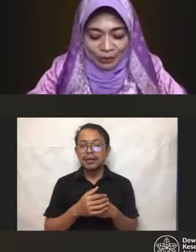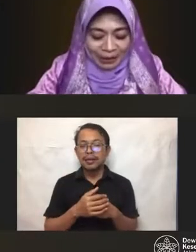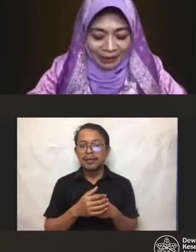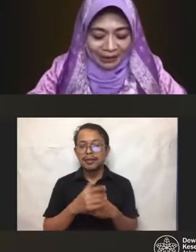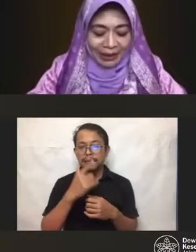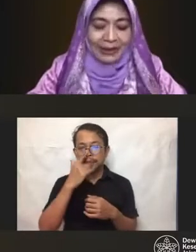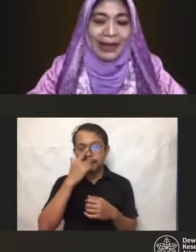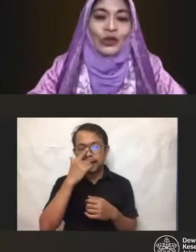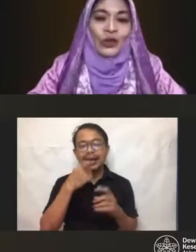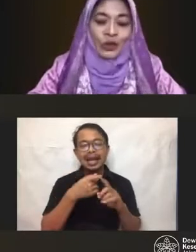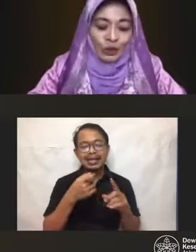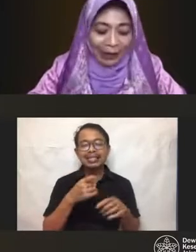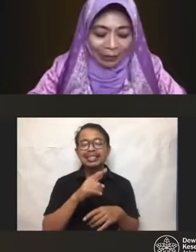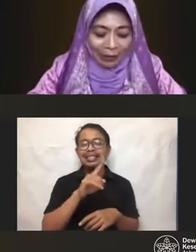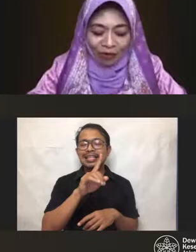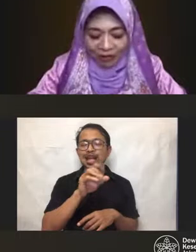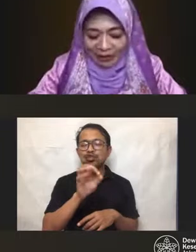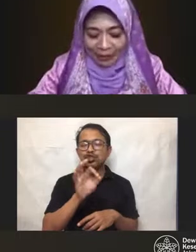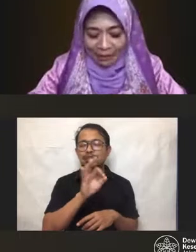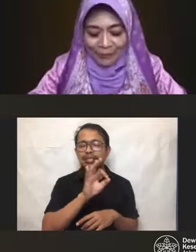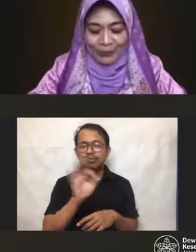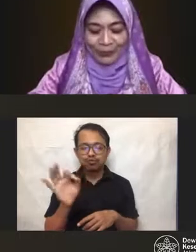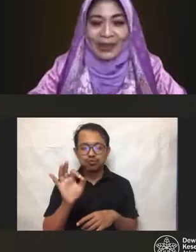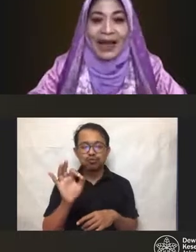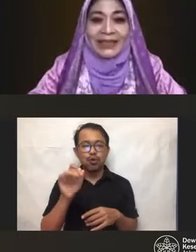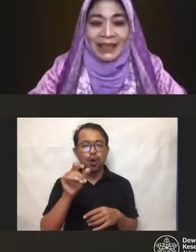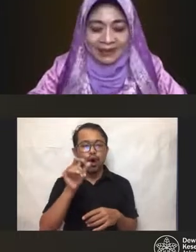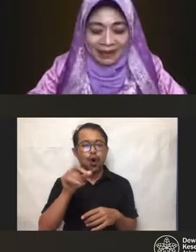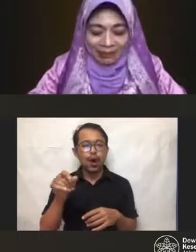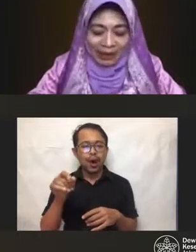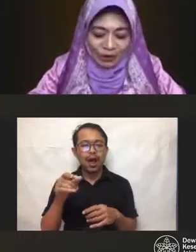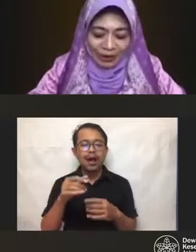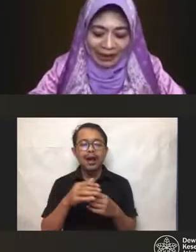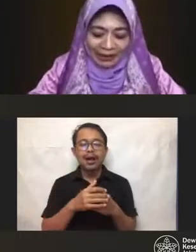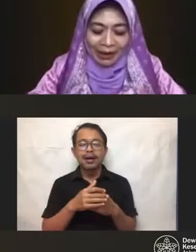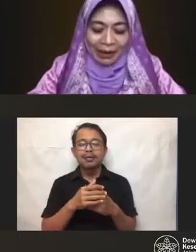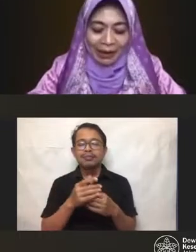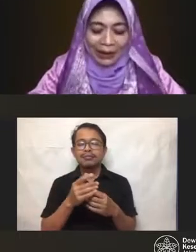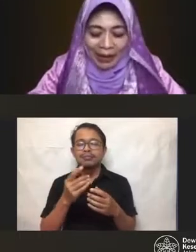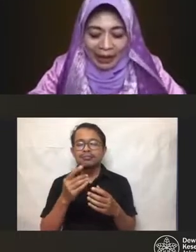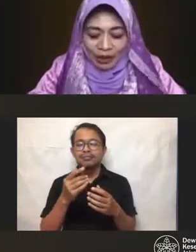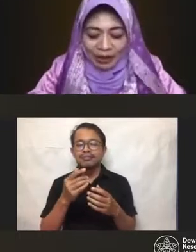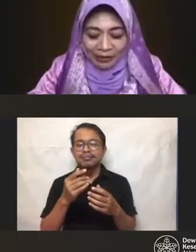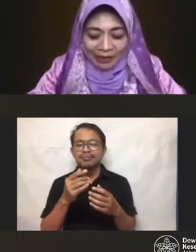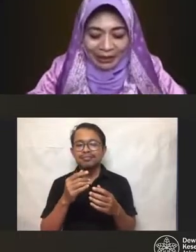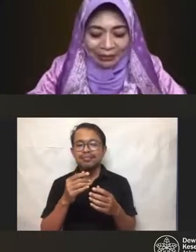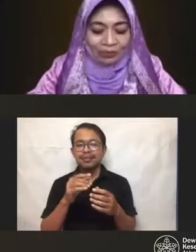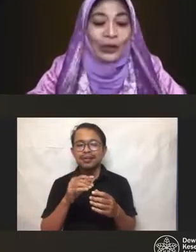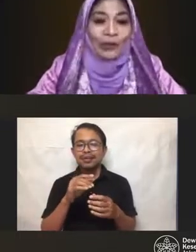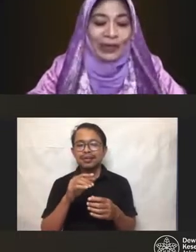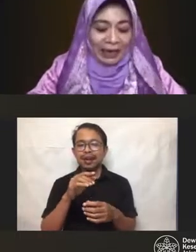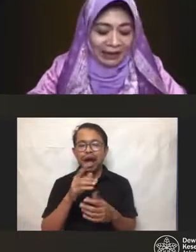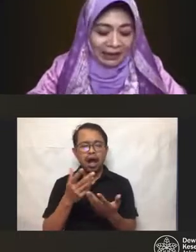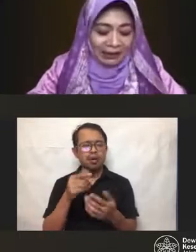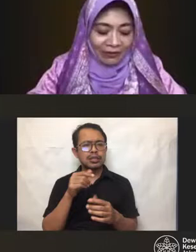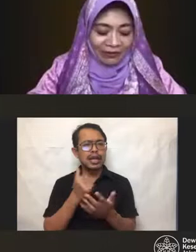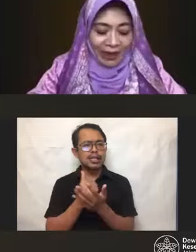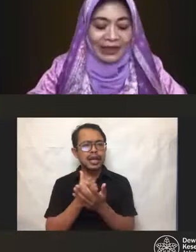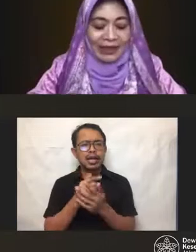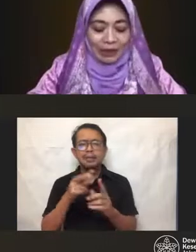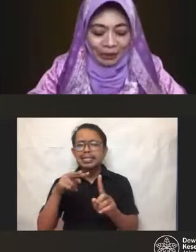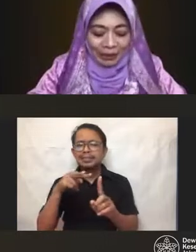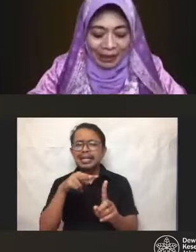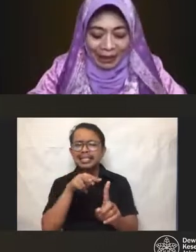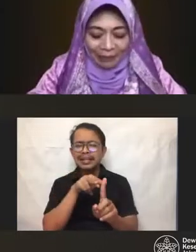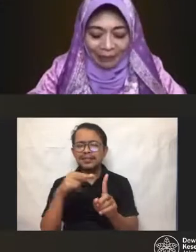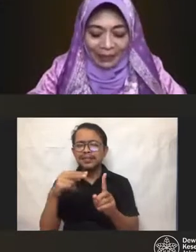100.799 user dengan 7 juta lebih follower. Hasilnya mengejutkan, pandangan konservatif mendominasi